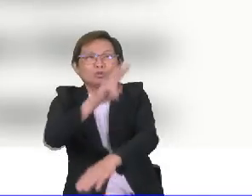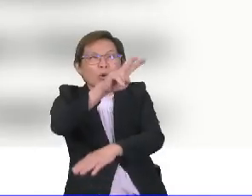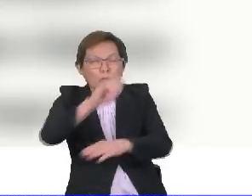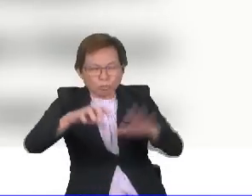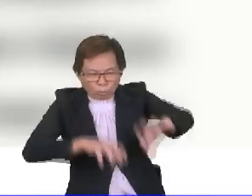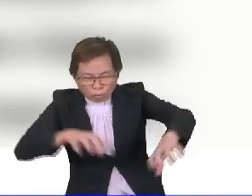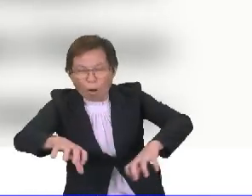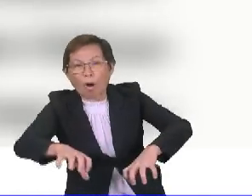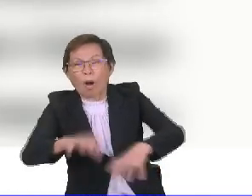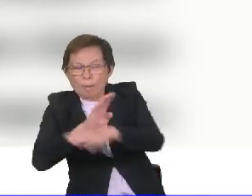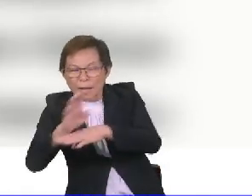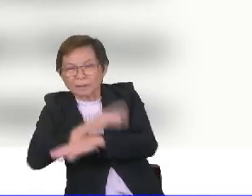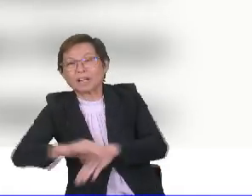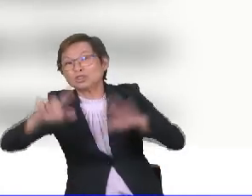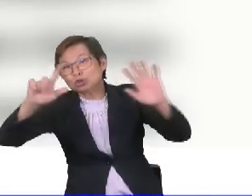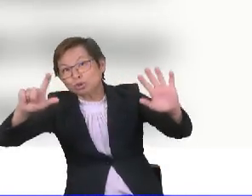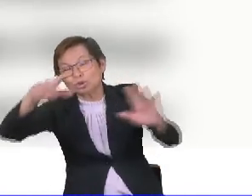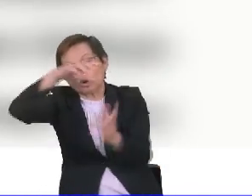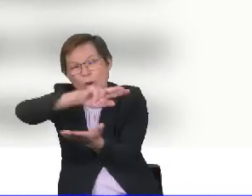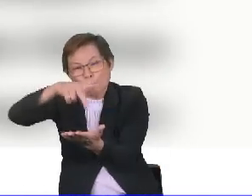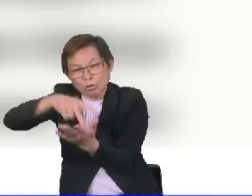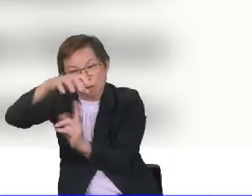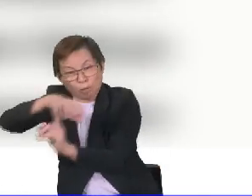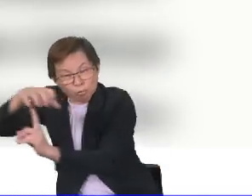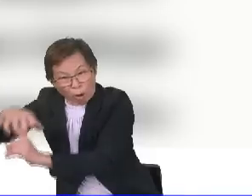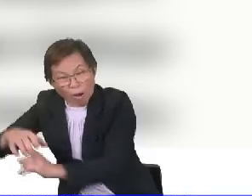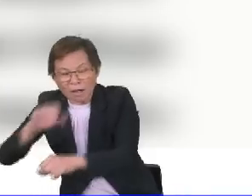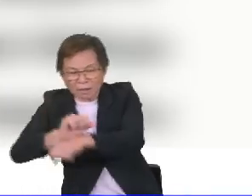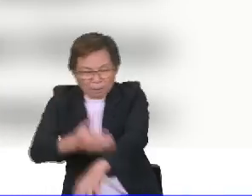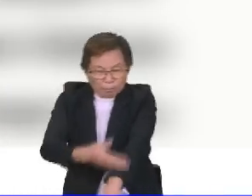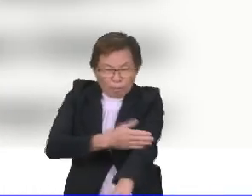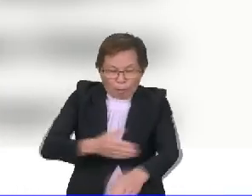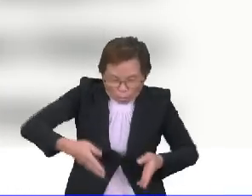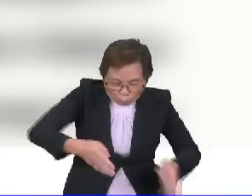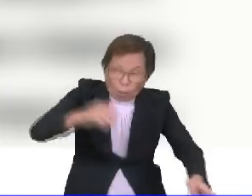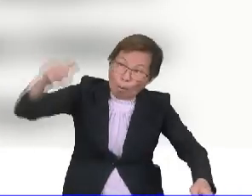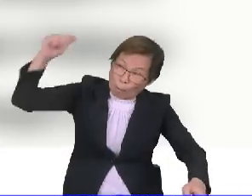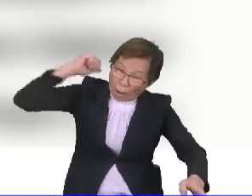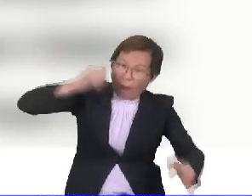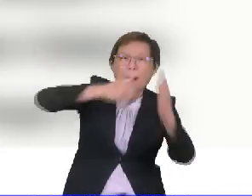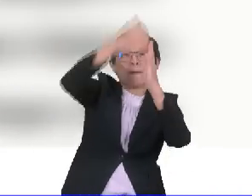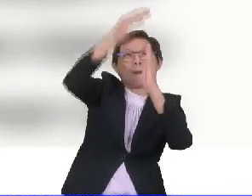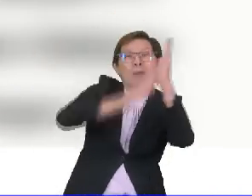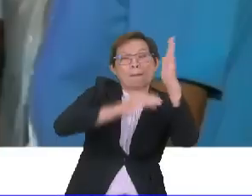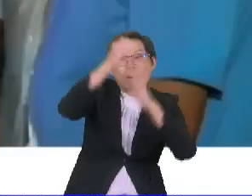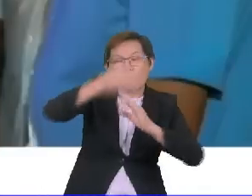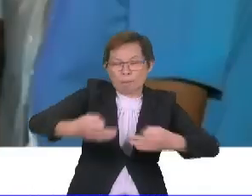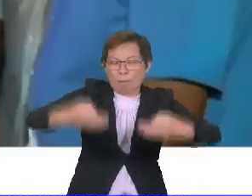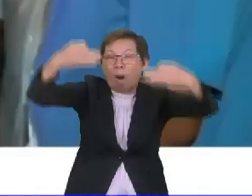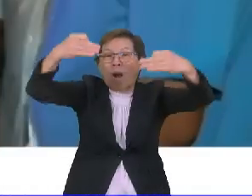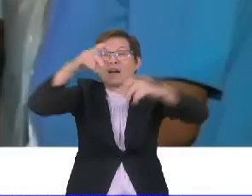di sekitar ibukota dan 7 pusat penjajah kejam naik taraf turun melibatkan lorong belakang mengecat bangsa Puri dibikel